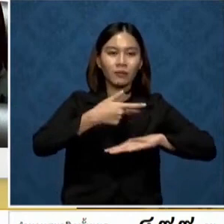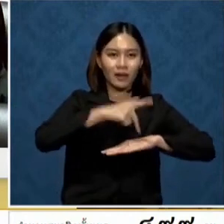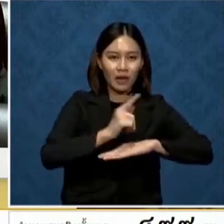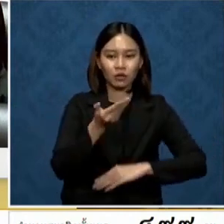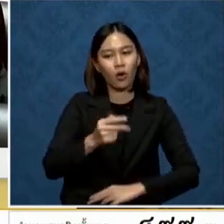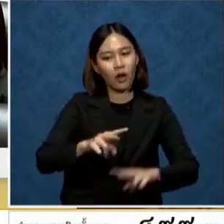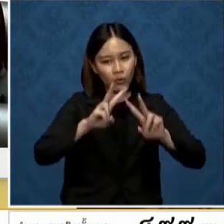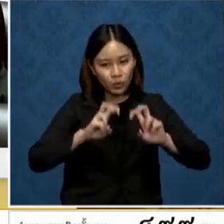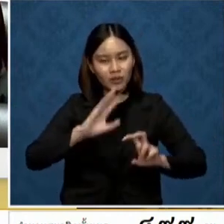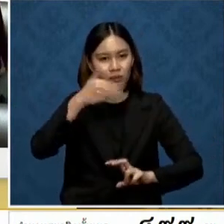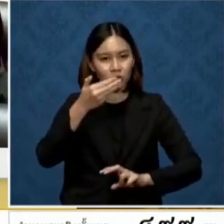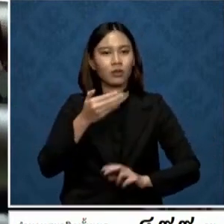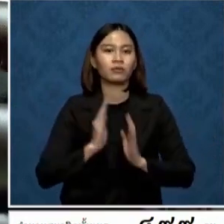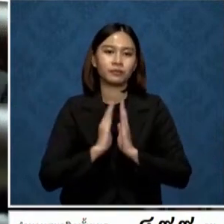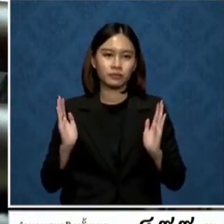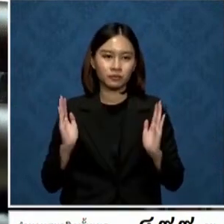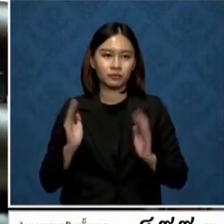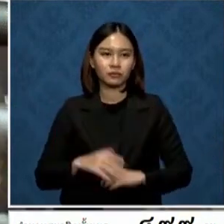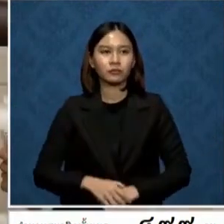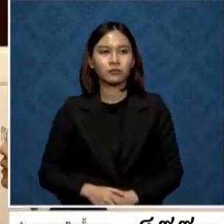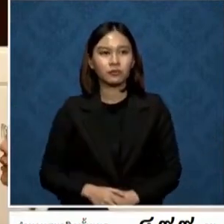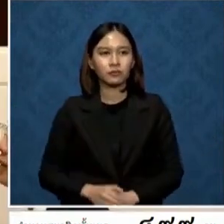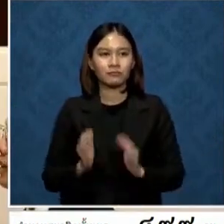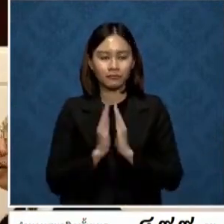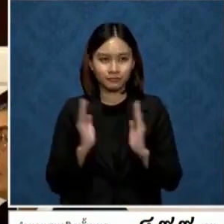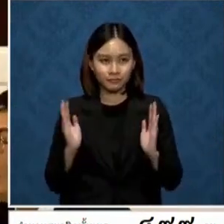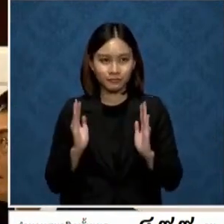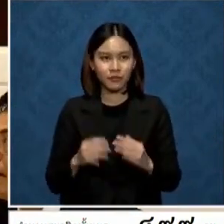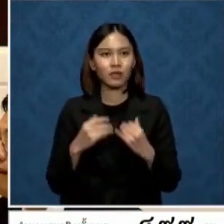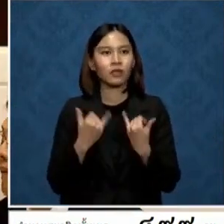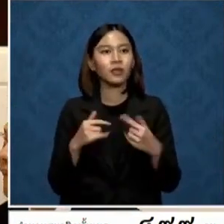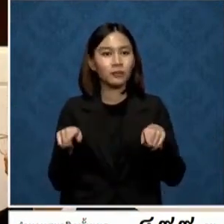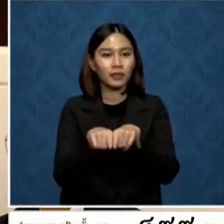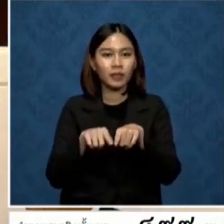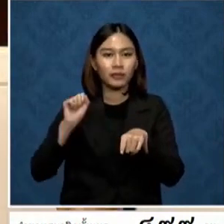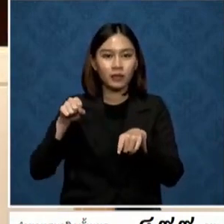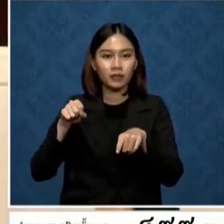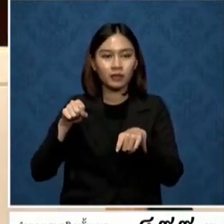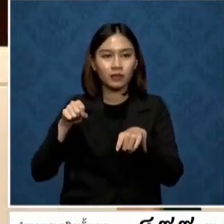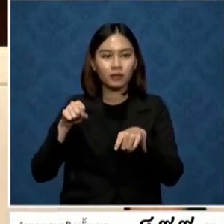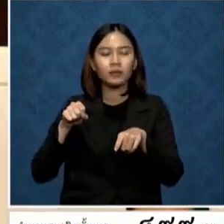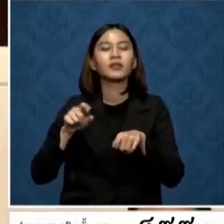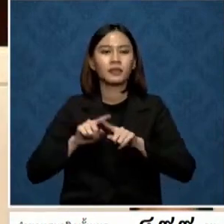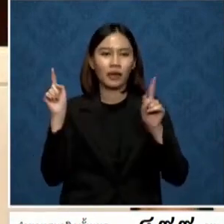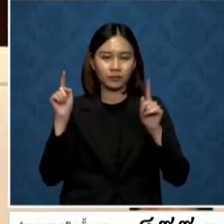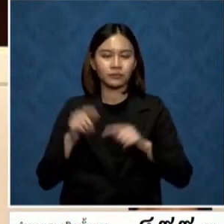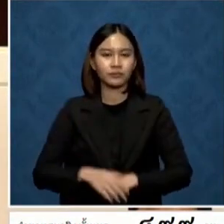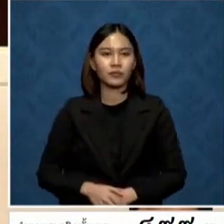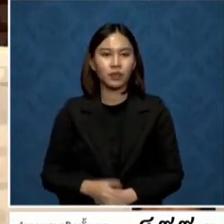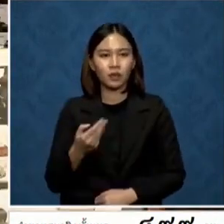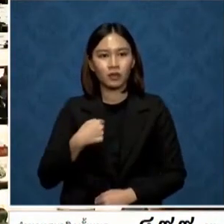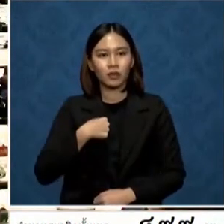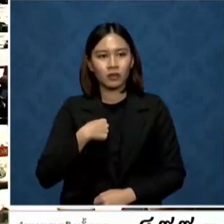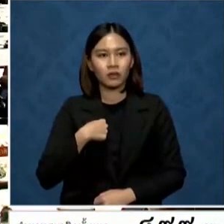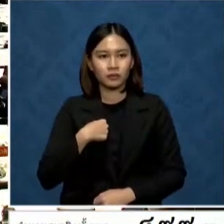ให้ท่านวินิจฉัยด้วยครับขอบคุณครับครับขอบคุณครับเป็นประเด็นซ้ำกันมั้ยครับเพราะว่าเไม่ไม่ซ้ำกท่านประธานท่านประธานคแนน